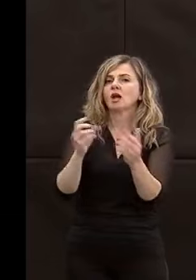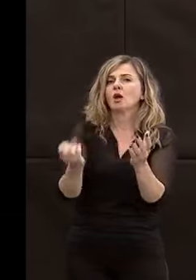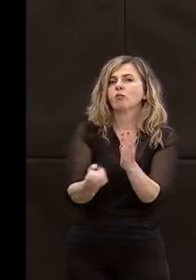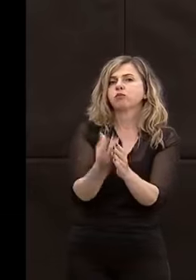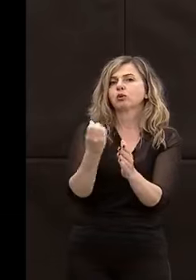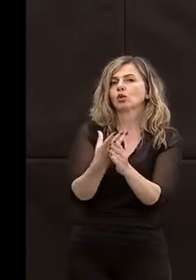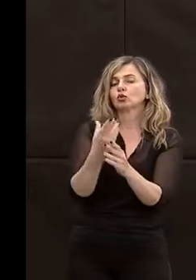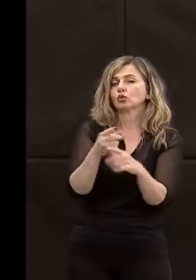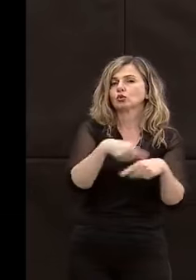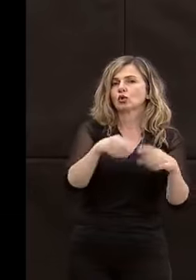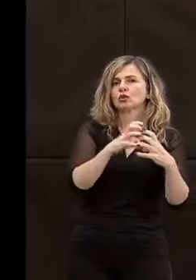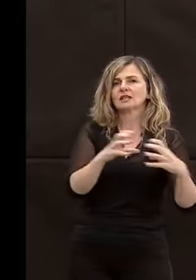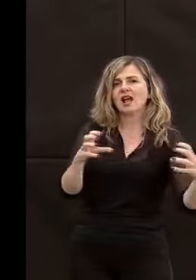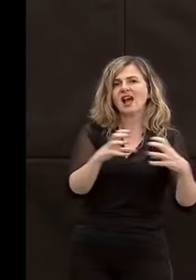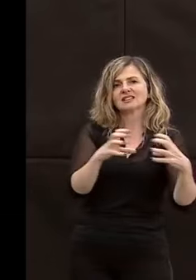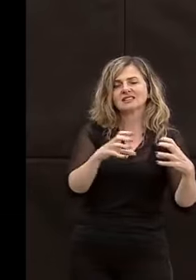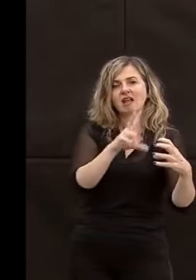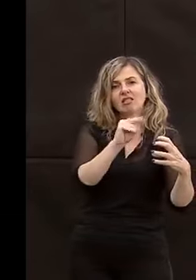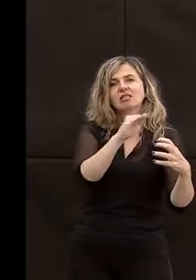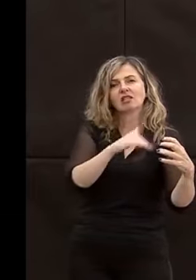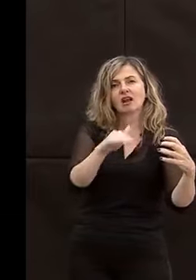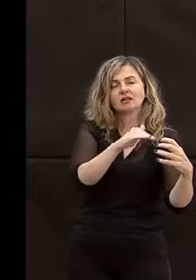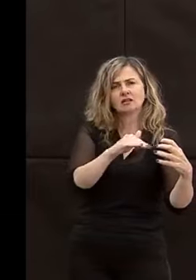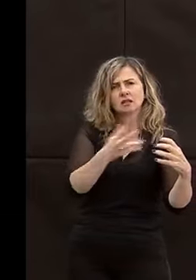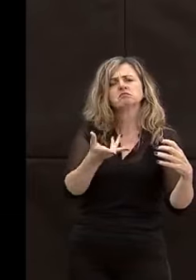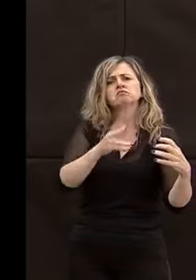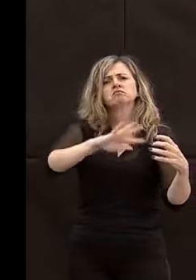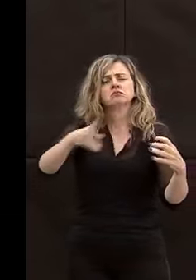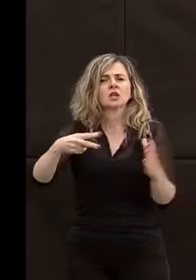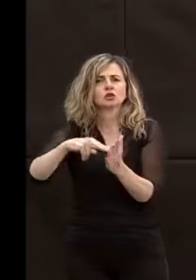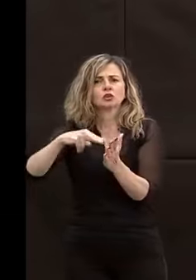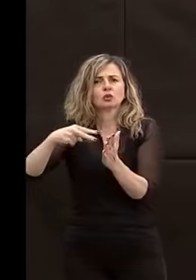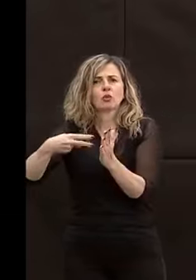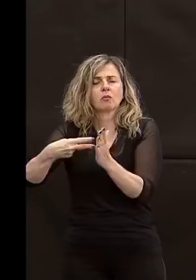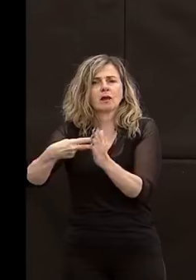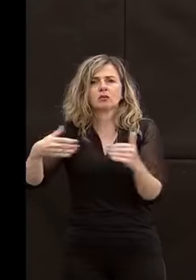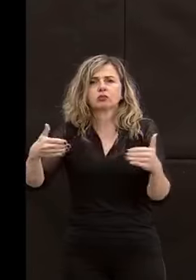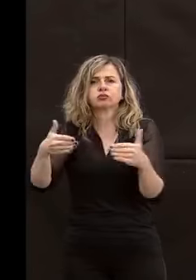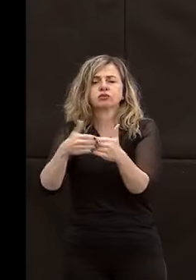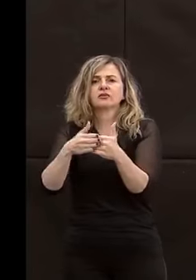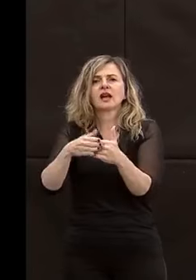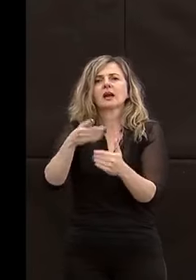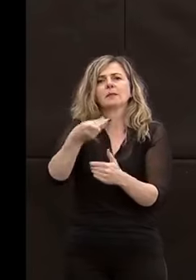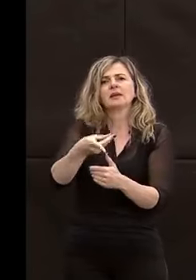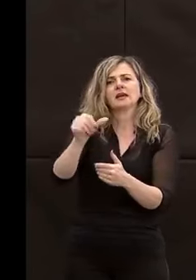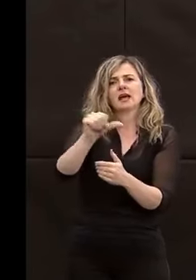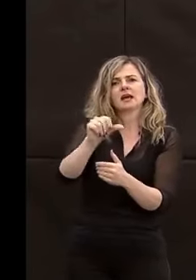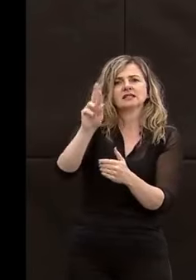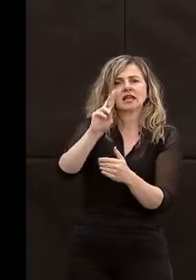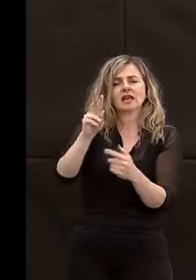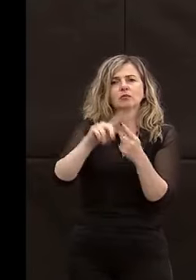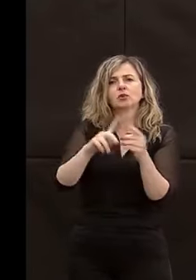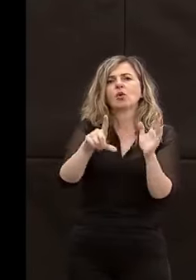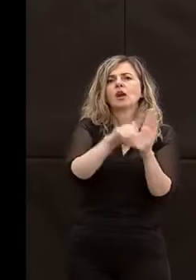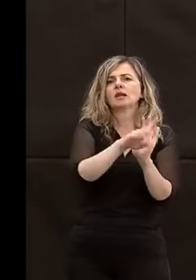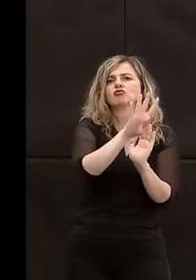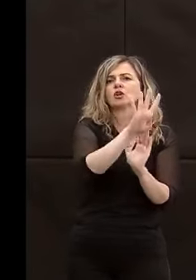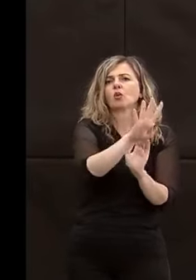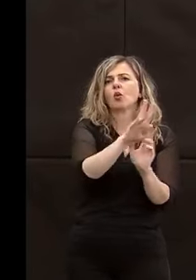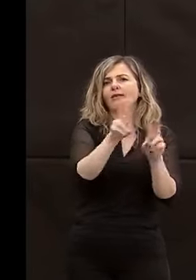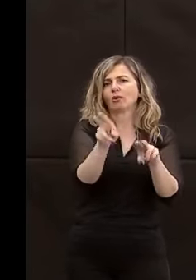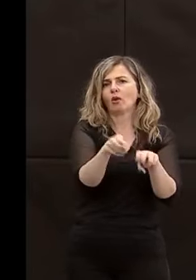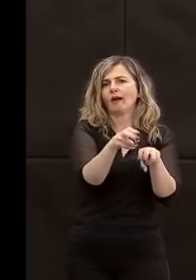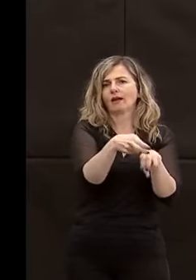per le nostre aziende trentine quindi è un ulteriore strumento che si affianca il psr e alla legge 4 sull'agricoltura